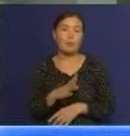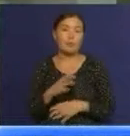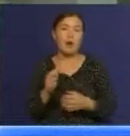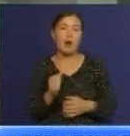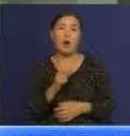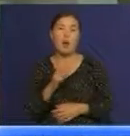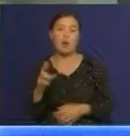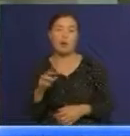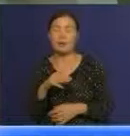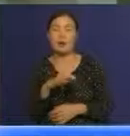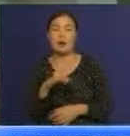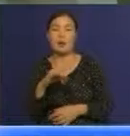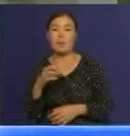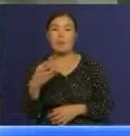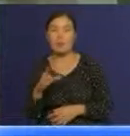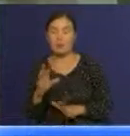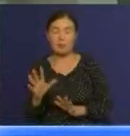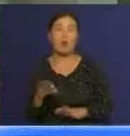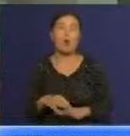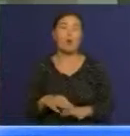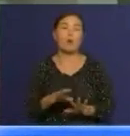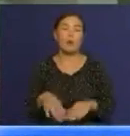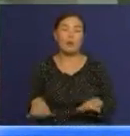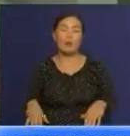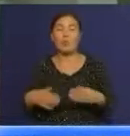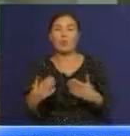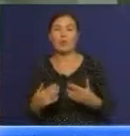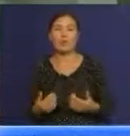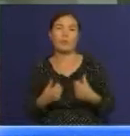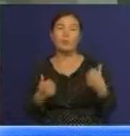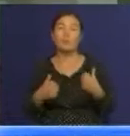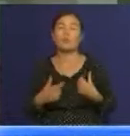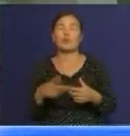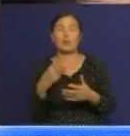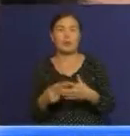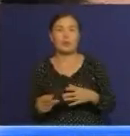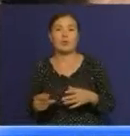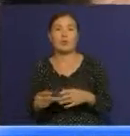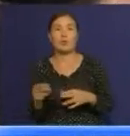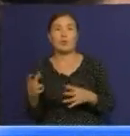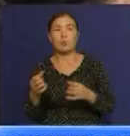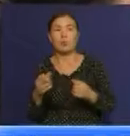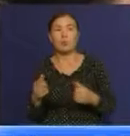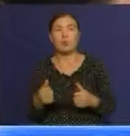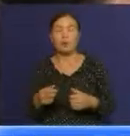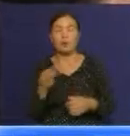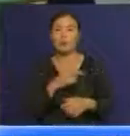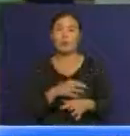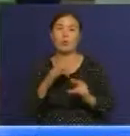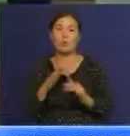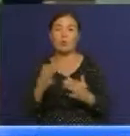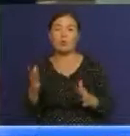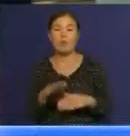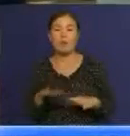АБА терапиясын қолданамыз. Яғни аутист балдармен олардың іс-әрекеттерін коррекциялауға үйретеміз. Жұмыстану барысында